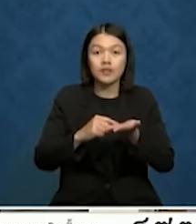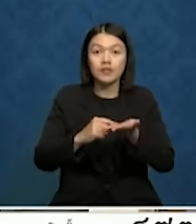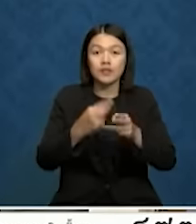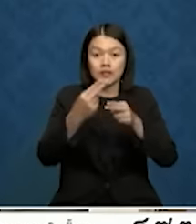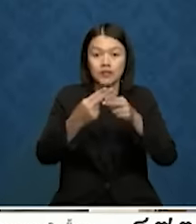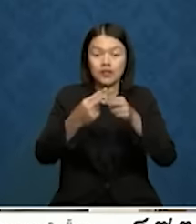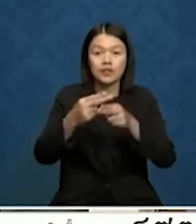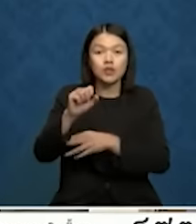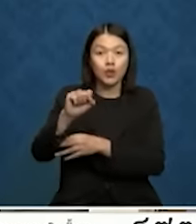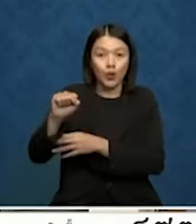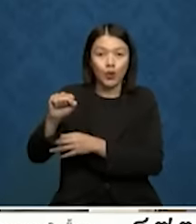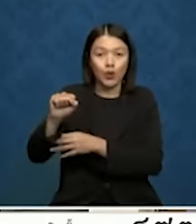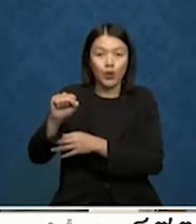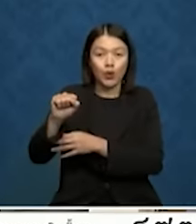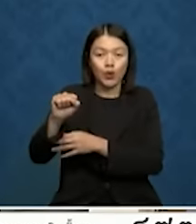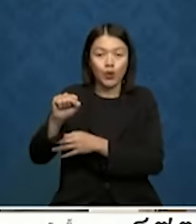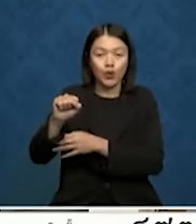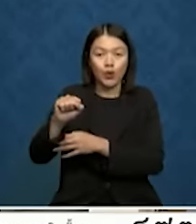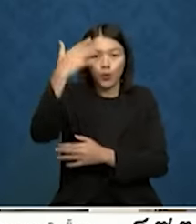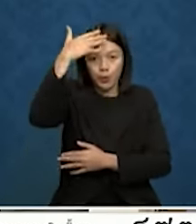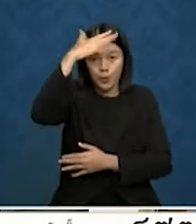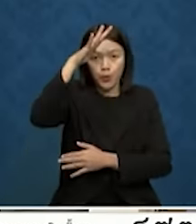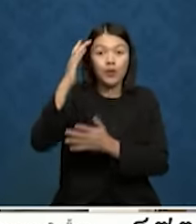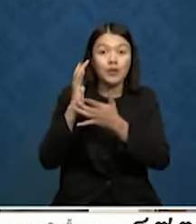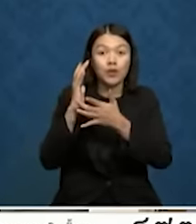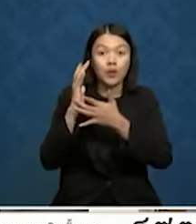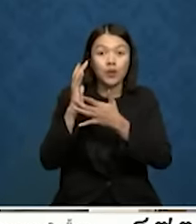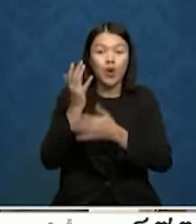อนสสณัฐพงศ์ครับเรื่องปัญญวุฒิ